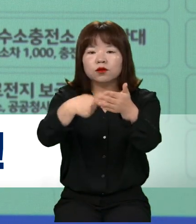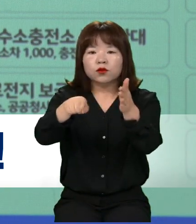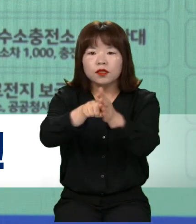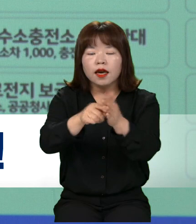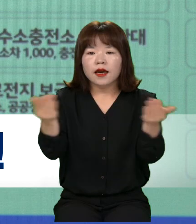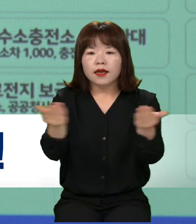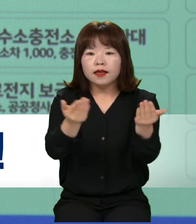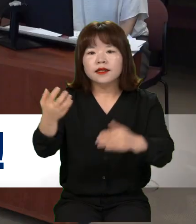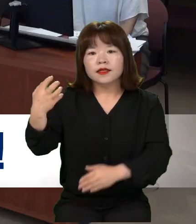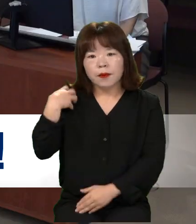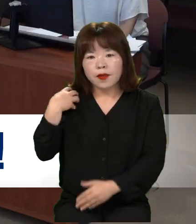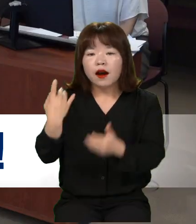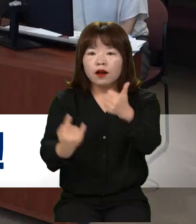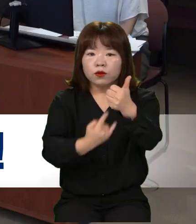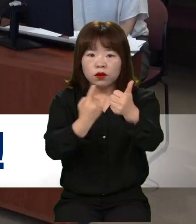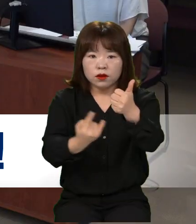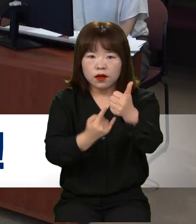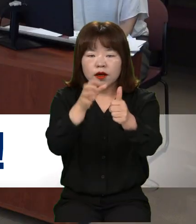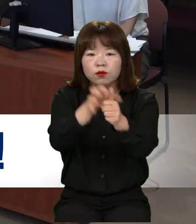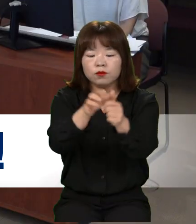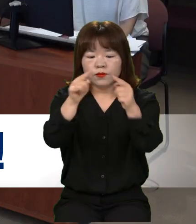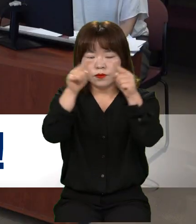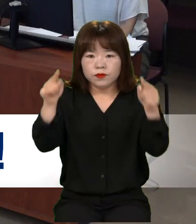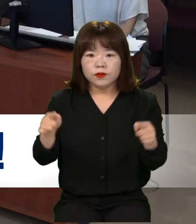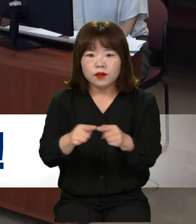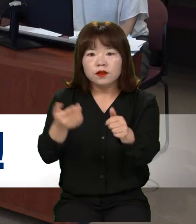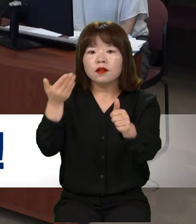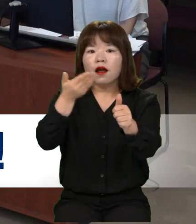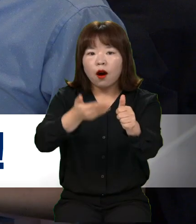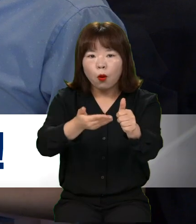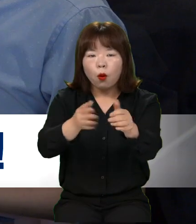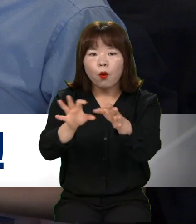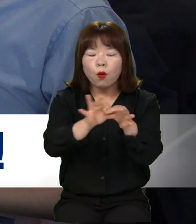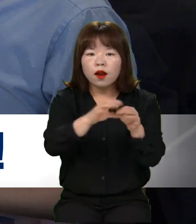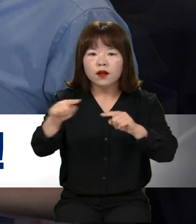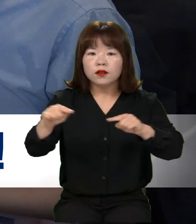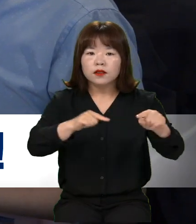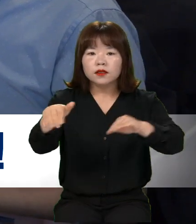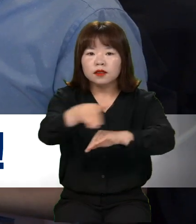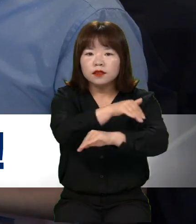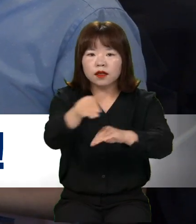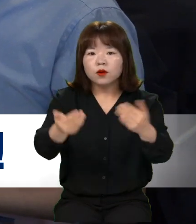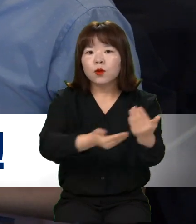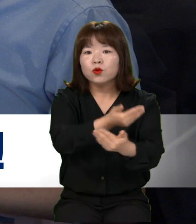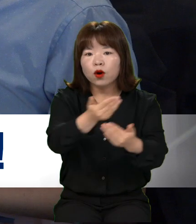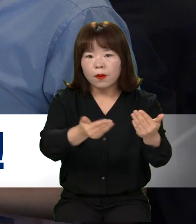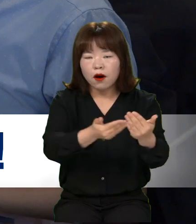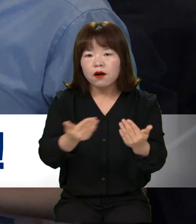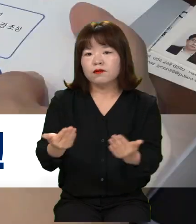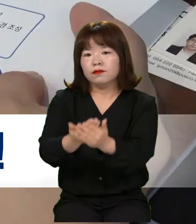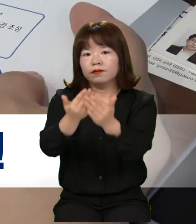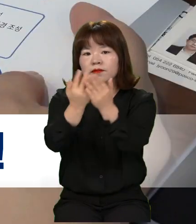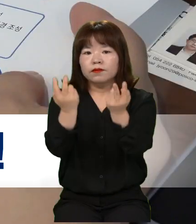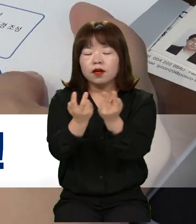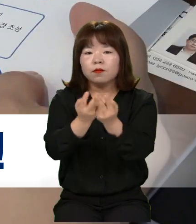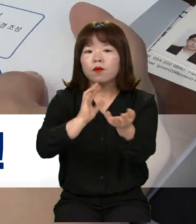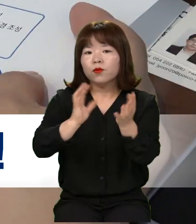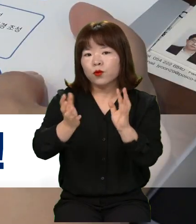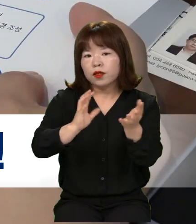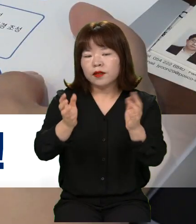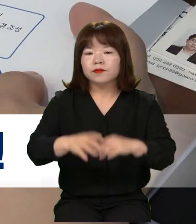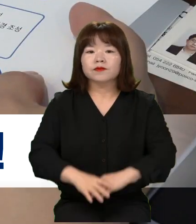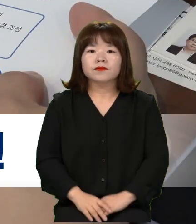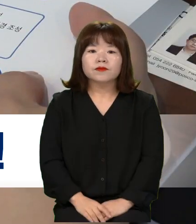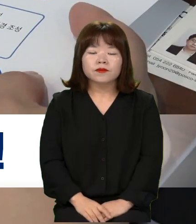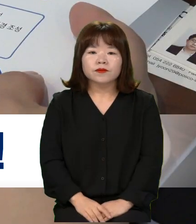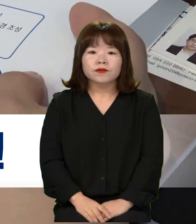위해 함께 고민할 협의체 위원들에게 위촉장을 전달하고 관련 시책을 공유하며 수소산업 발전 방향에